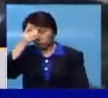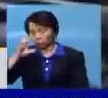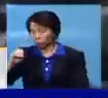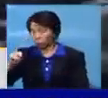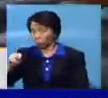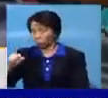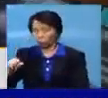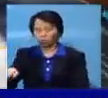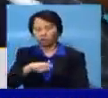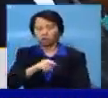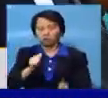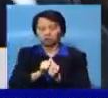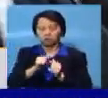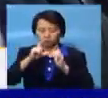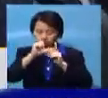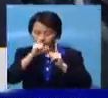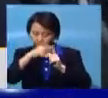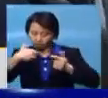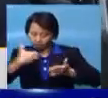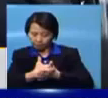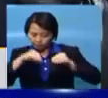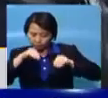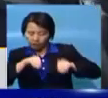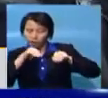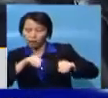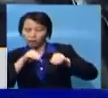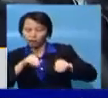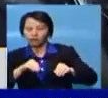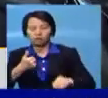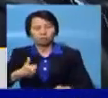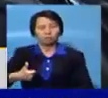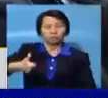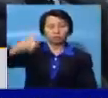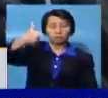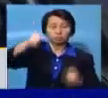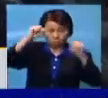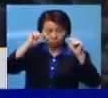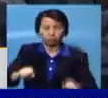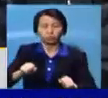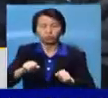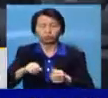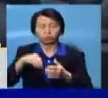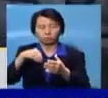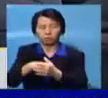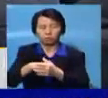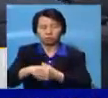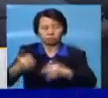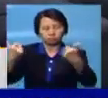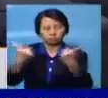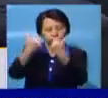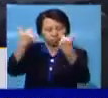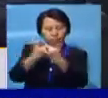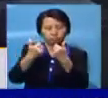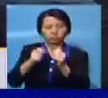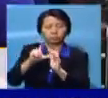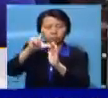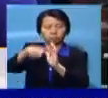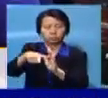Swee dan dengan taktikal baru yang diterapkan, kemenangan mampu diterjemahkan dalam perlawanan